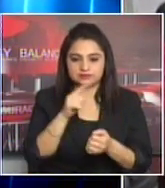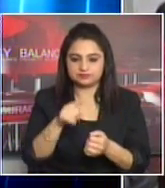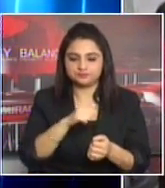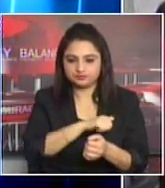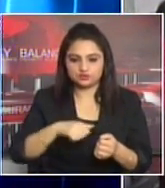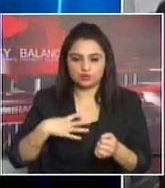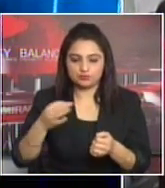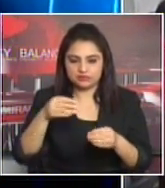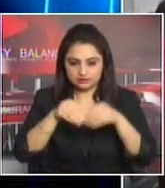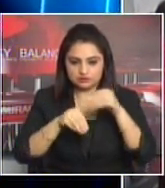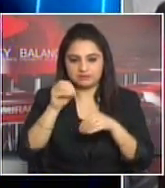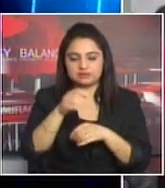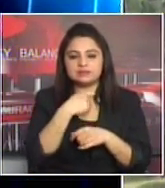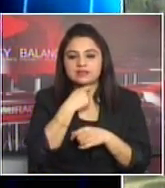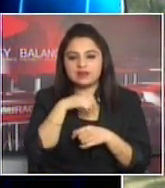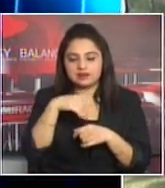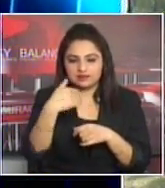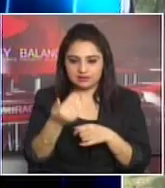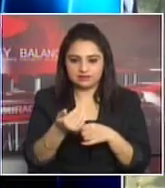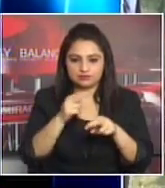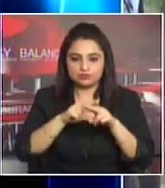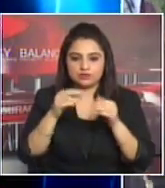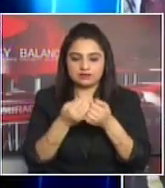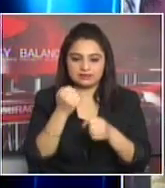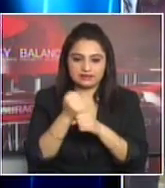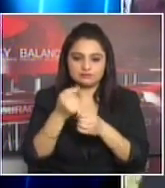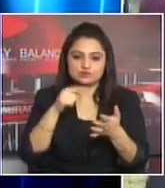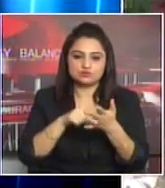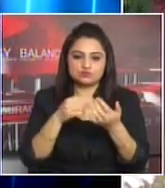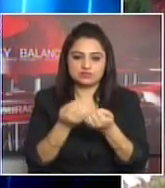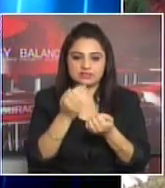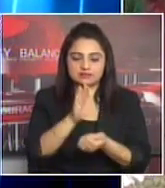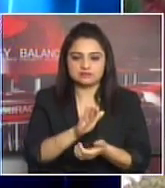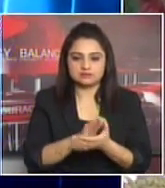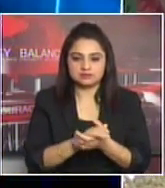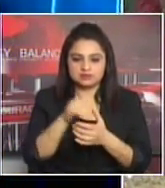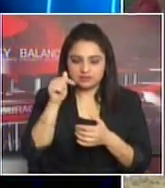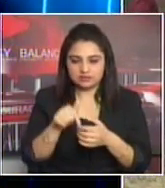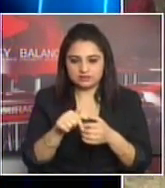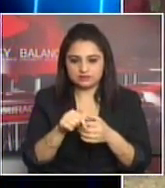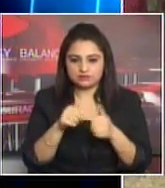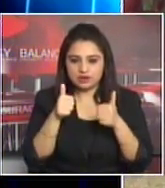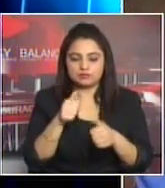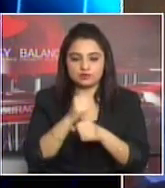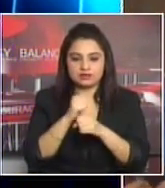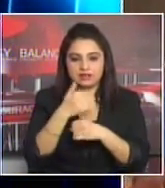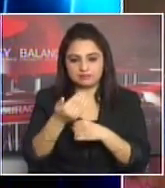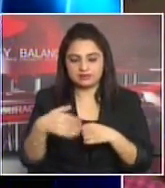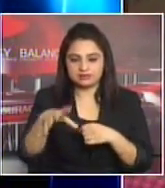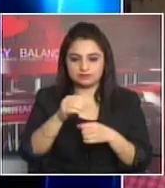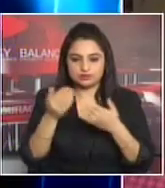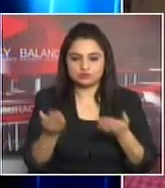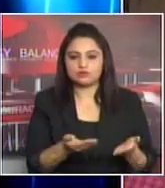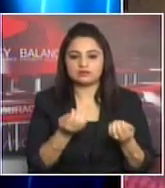जनप्रतिनिधिले चुनावमा दिएको प्रतिबद्धता पूरा गर्ने कार्य सुरु गरेका छन्। यो सराहनीय कामलाई सबैले